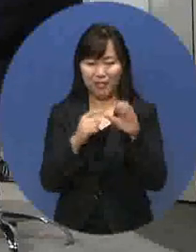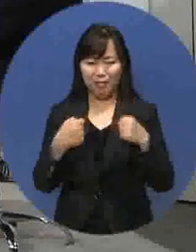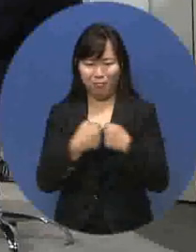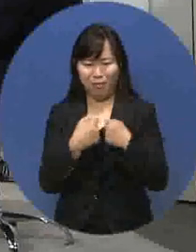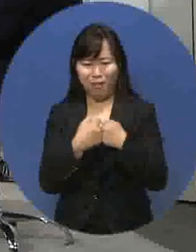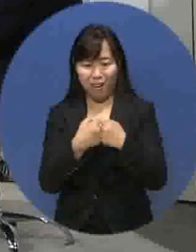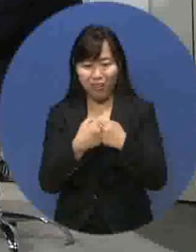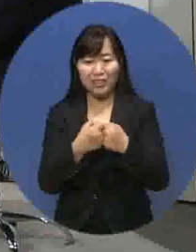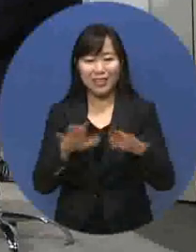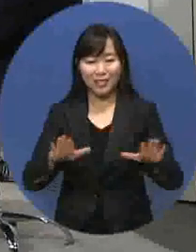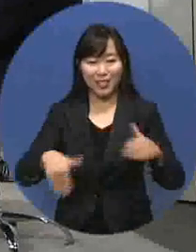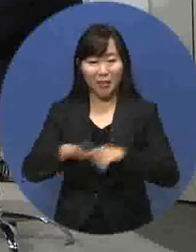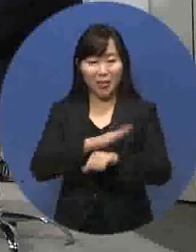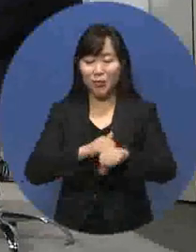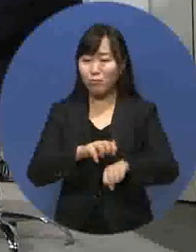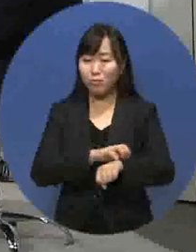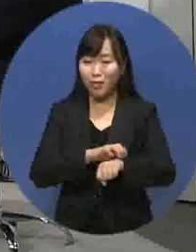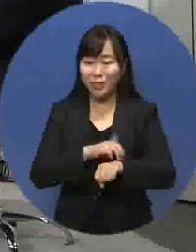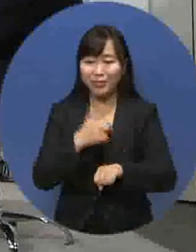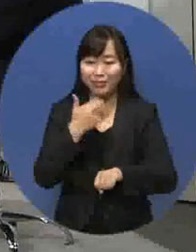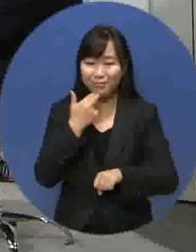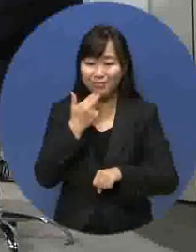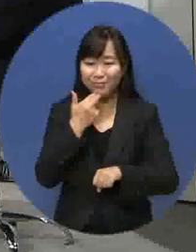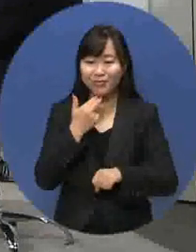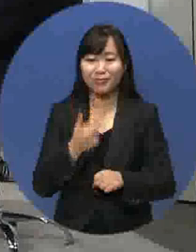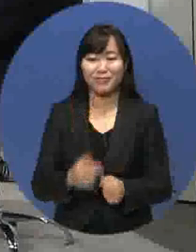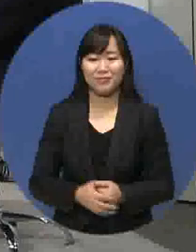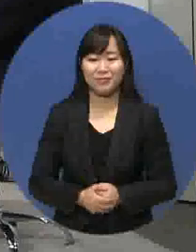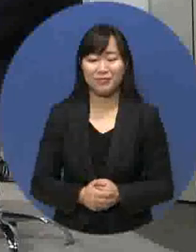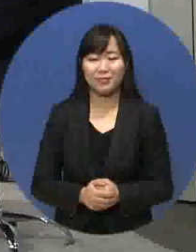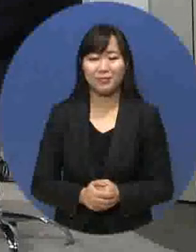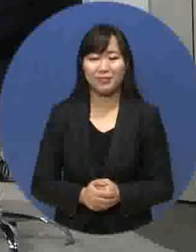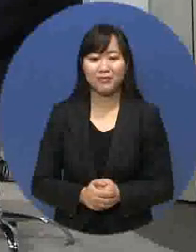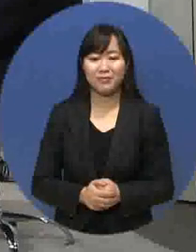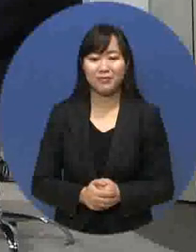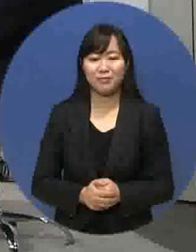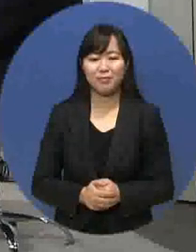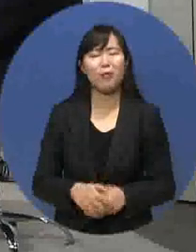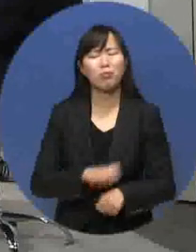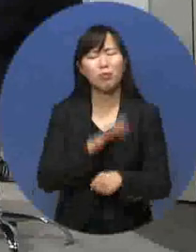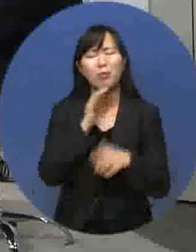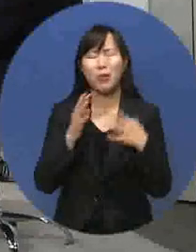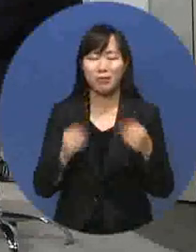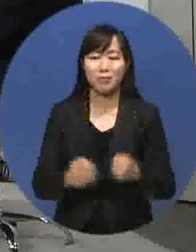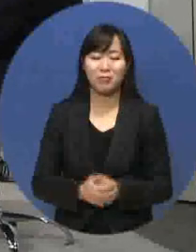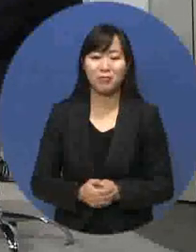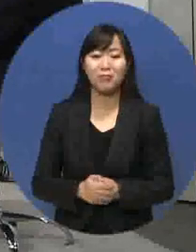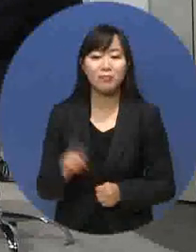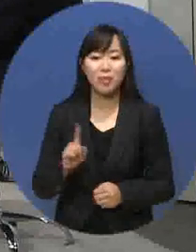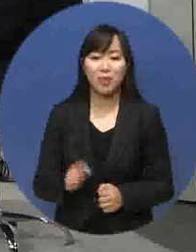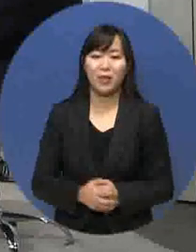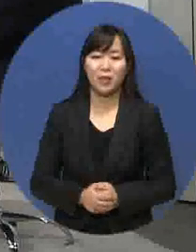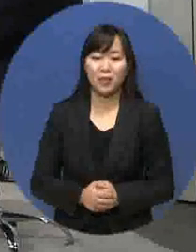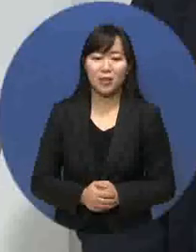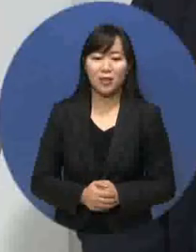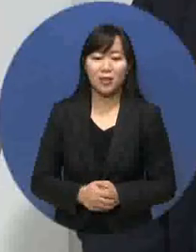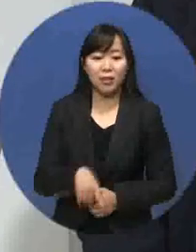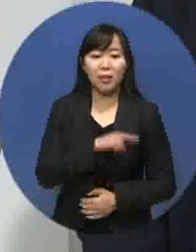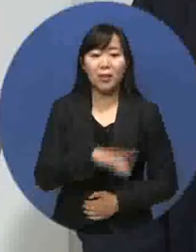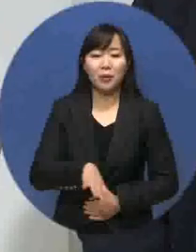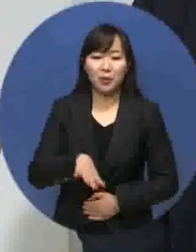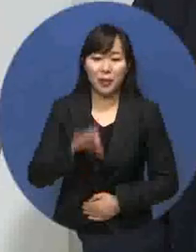싸우는 이 기간에 별 좀 불편한 점이 없겠네. 아, 불편한 건 많습니다. 아, 어떤 거? 아,